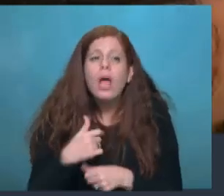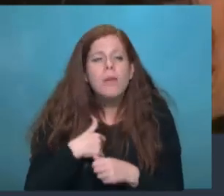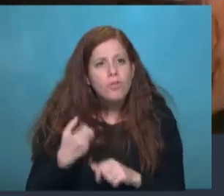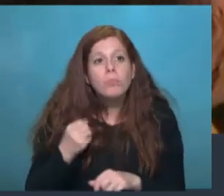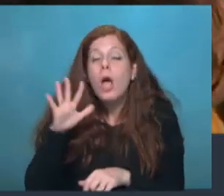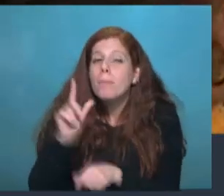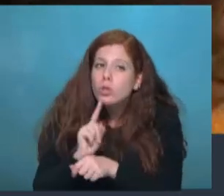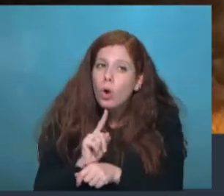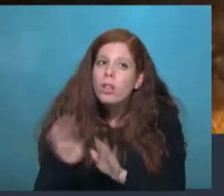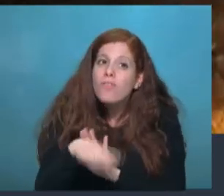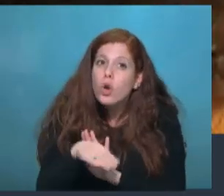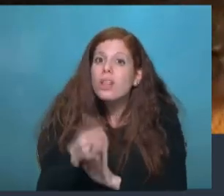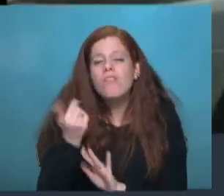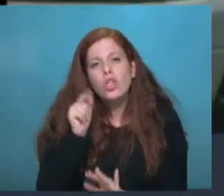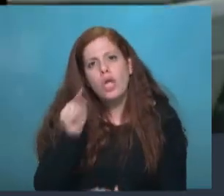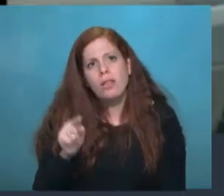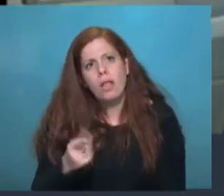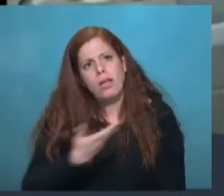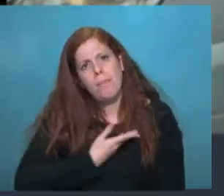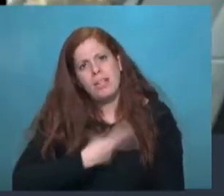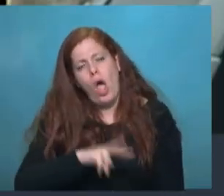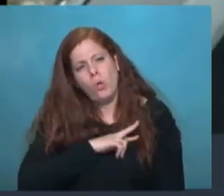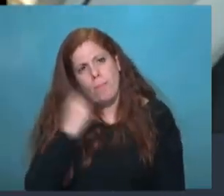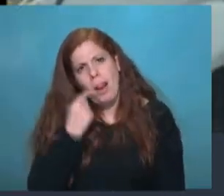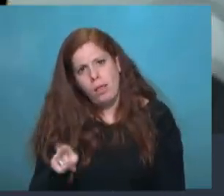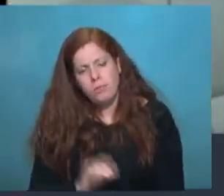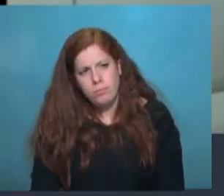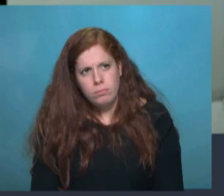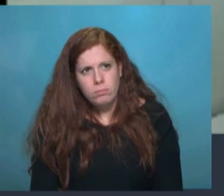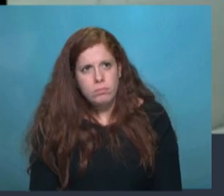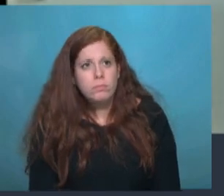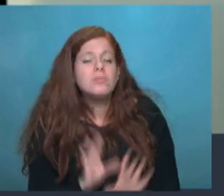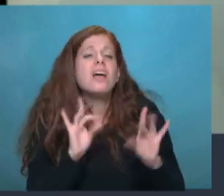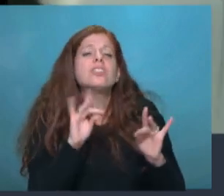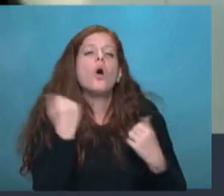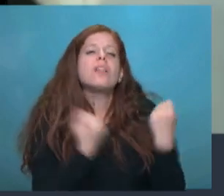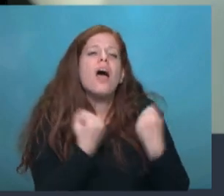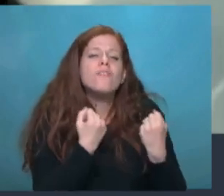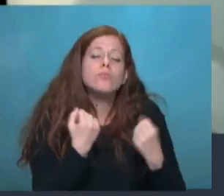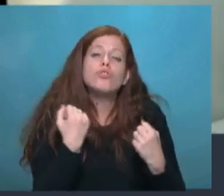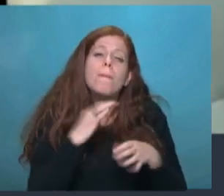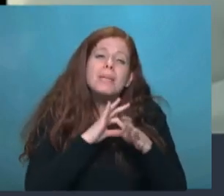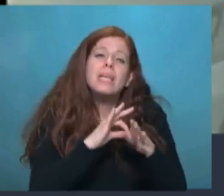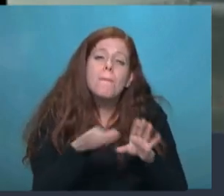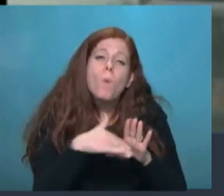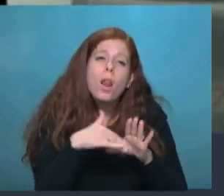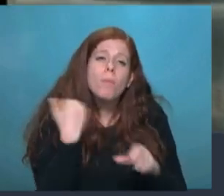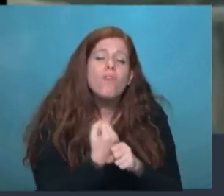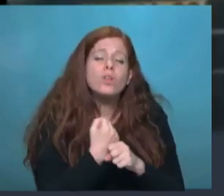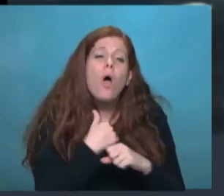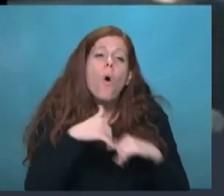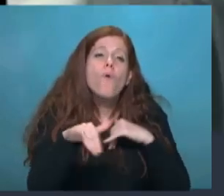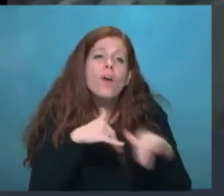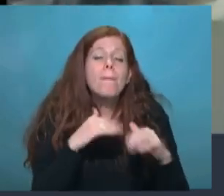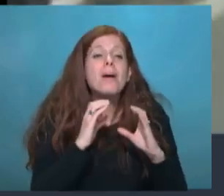דקות לפנות פה לפני שאתה תישא באחריות הפלילית. עשרות רכבים שמסיעים פועלים לעבודה עוברים ביישוב, בכביש